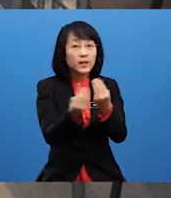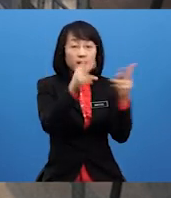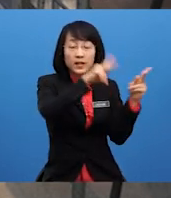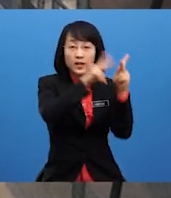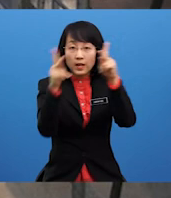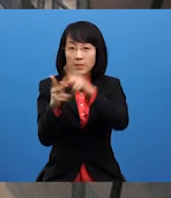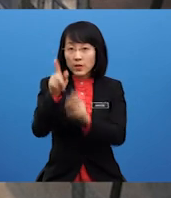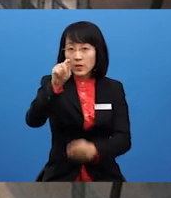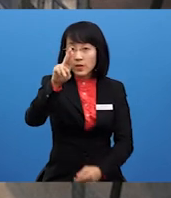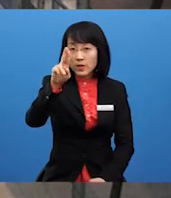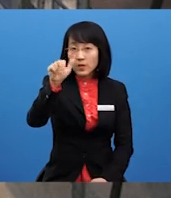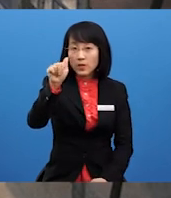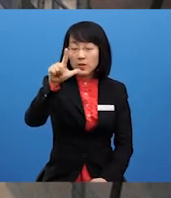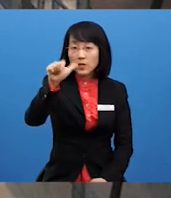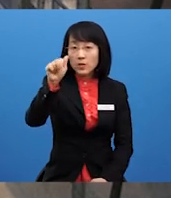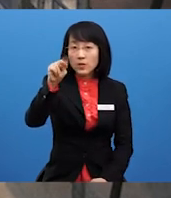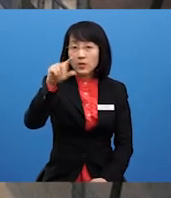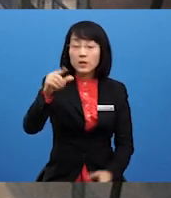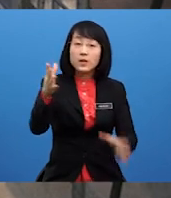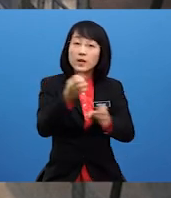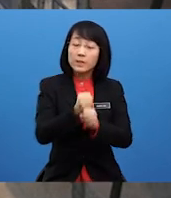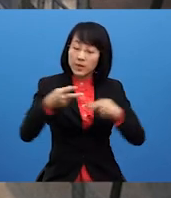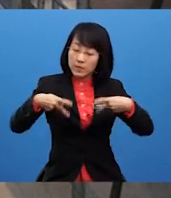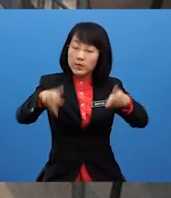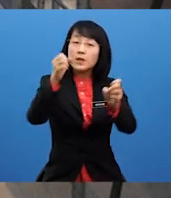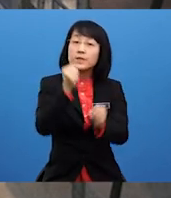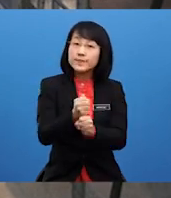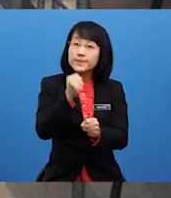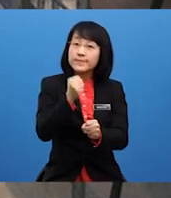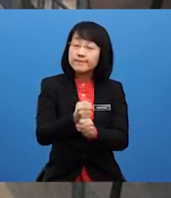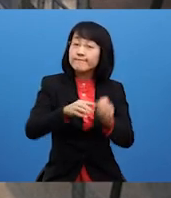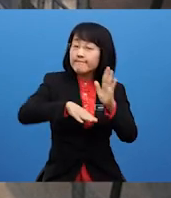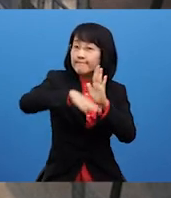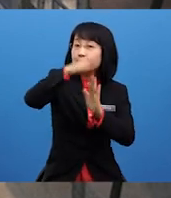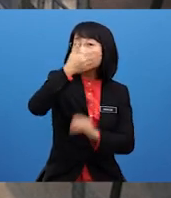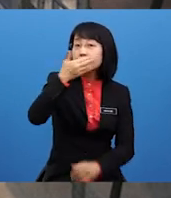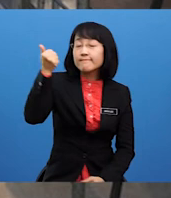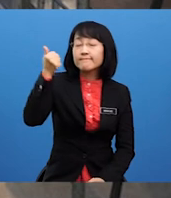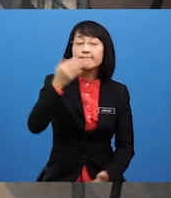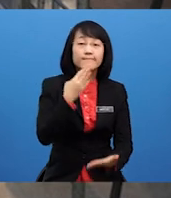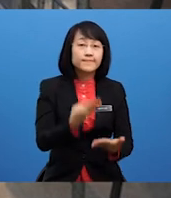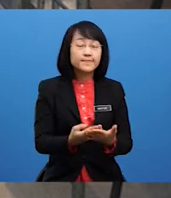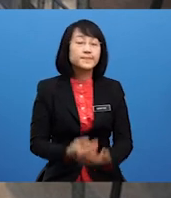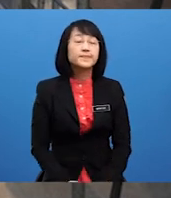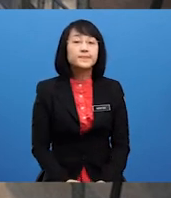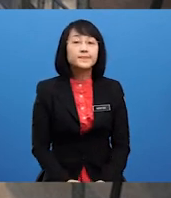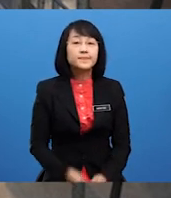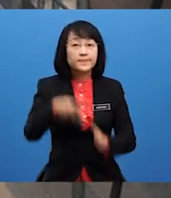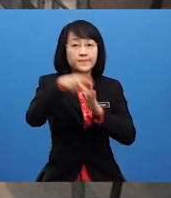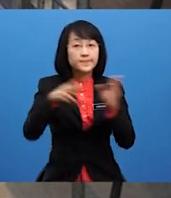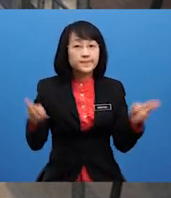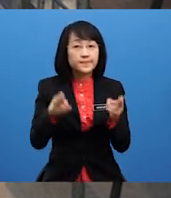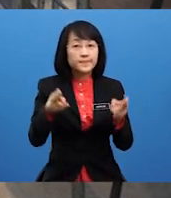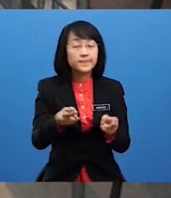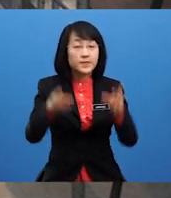dan sekitarnya untuk mendapat peluang pekerjaan yang lebih baik. Pengusaha yang berpendidikan